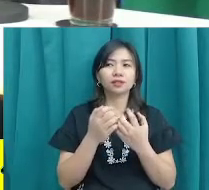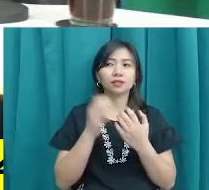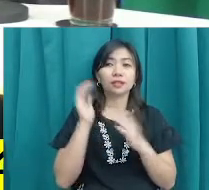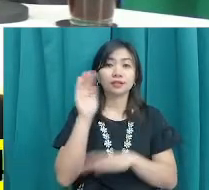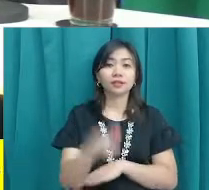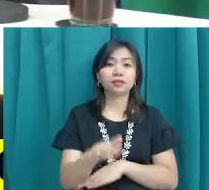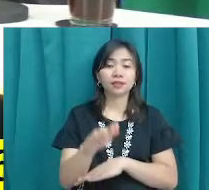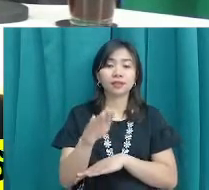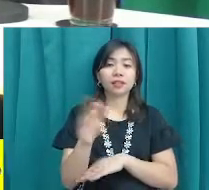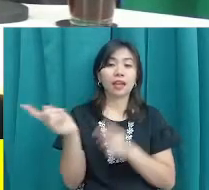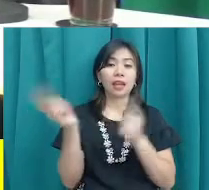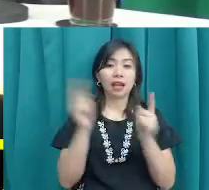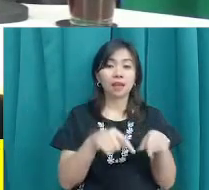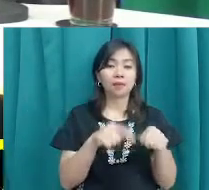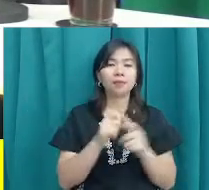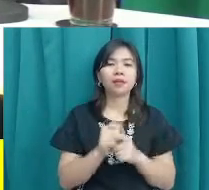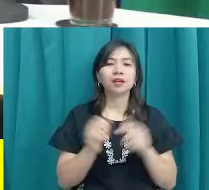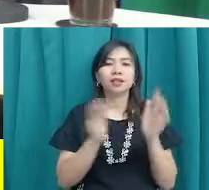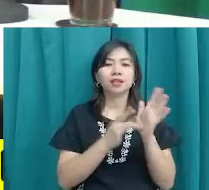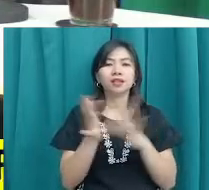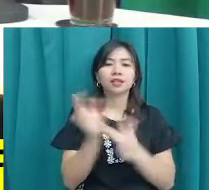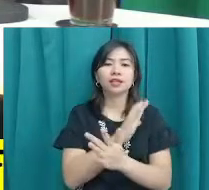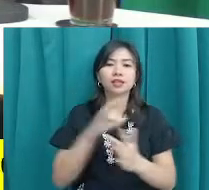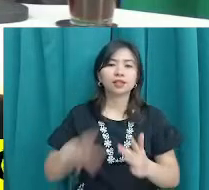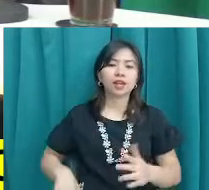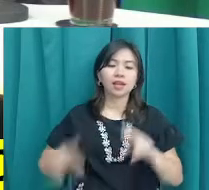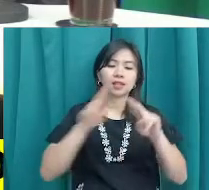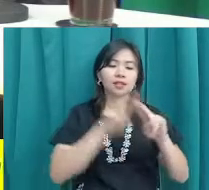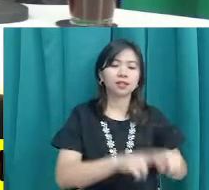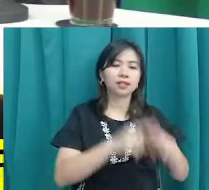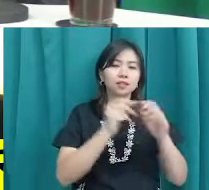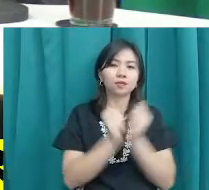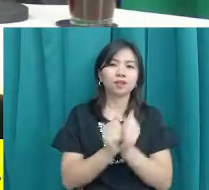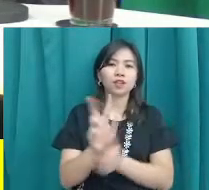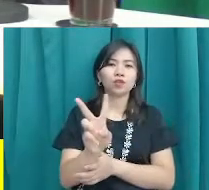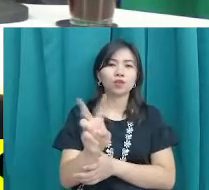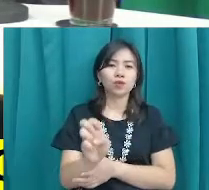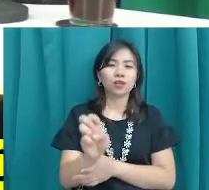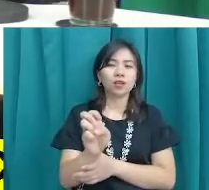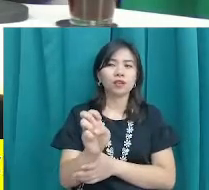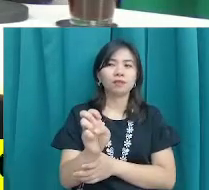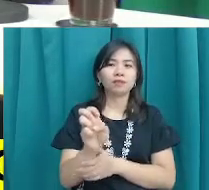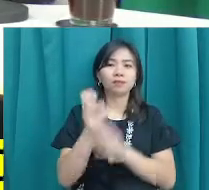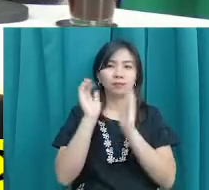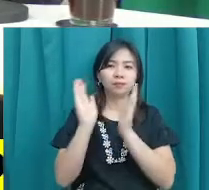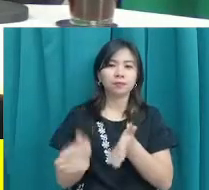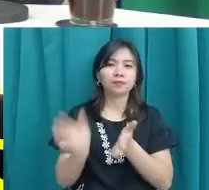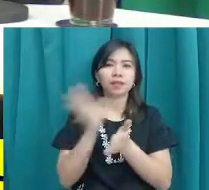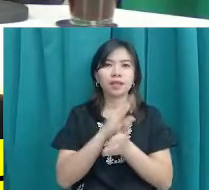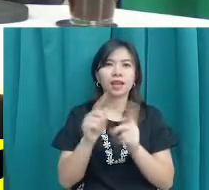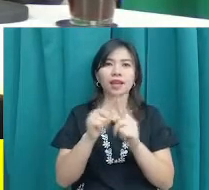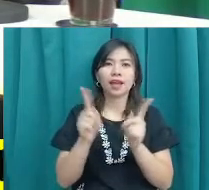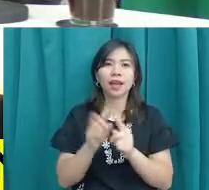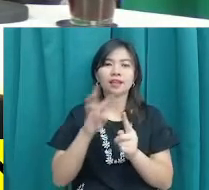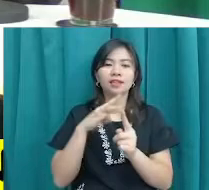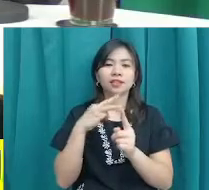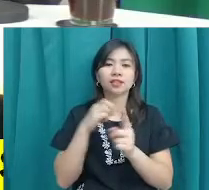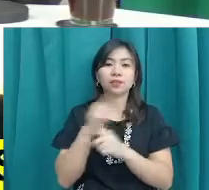with the 12, the Lord Jesus Christ po yun. Sabi niya po dito, and as they did eat, he said, sabi ng Panginoon